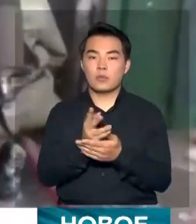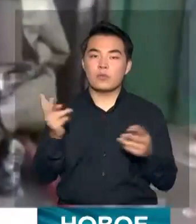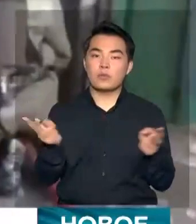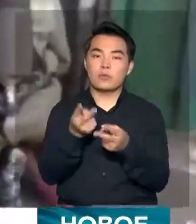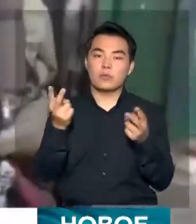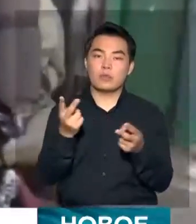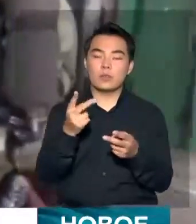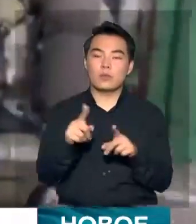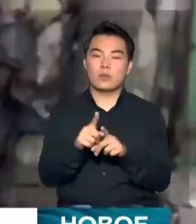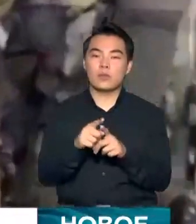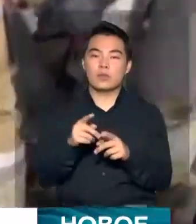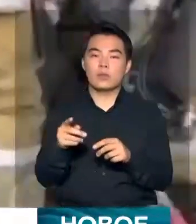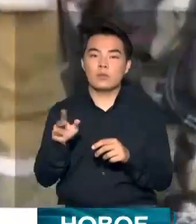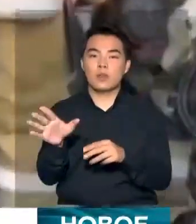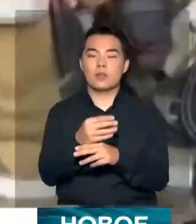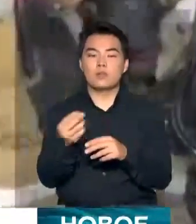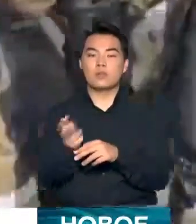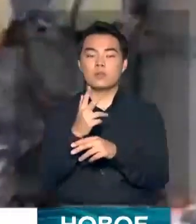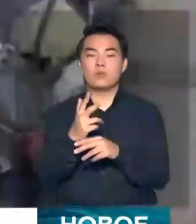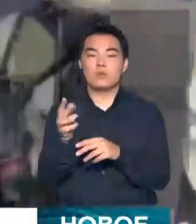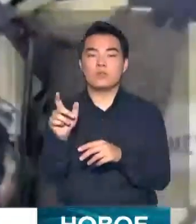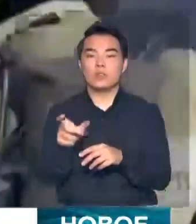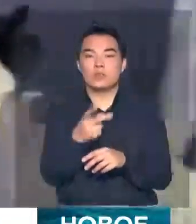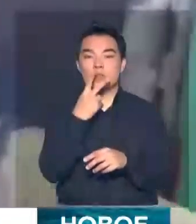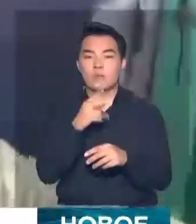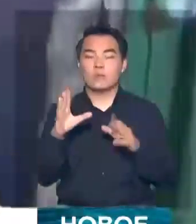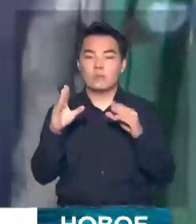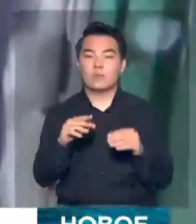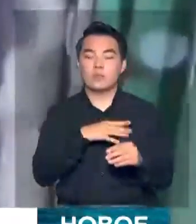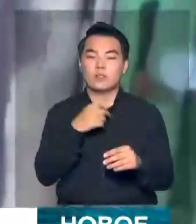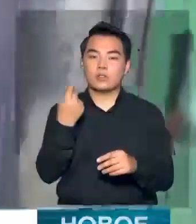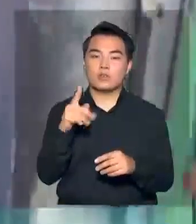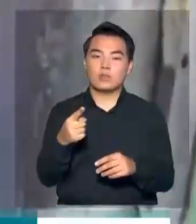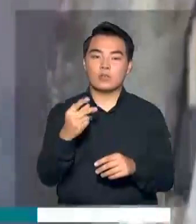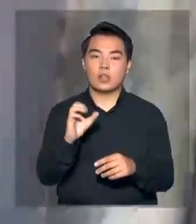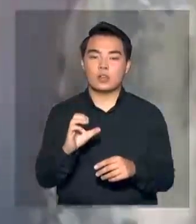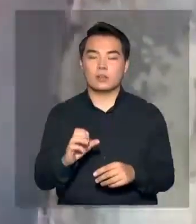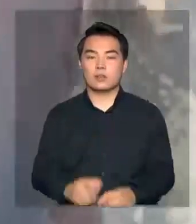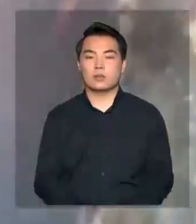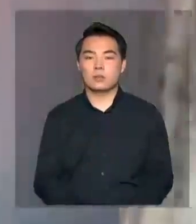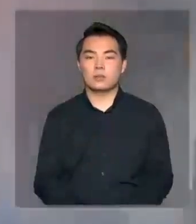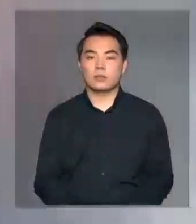потушили пожар примерно за час. Причины возгорания пока выясняют.